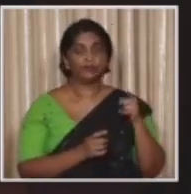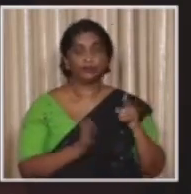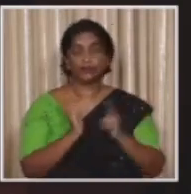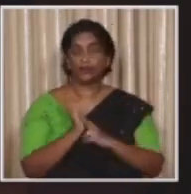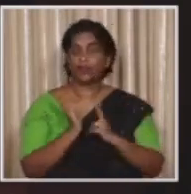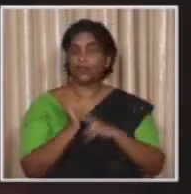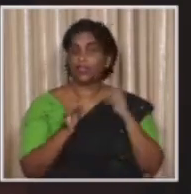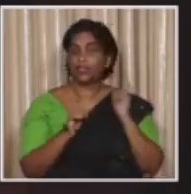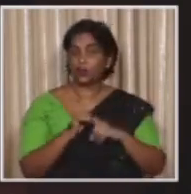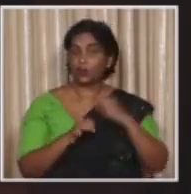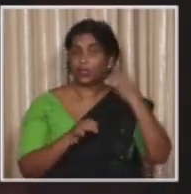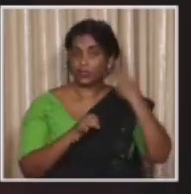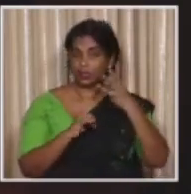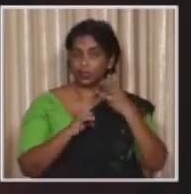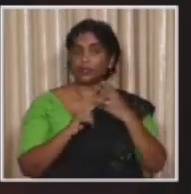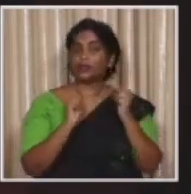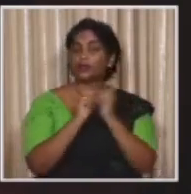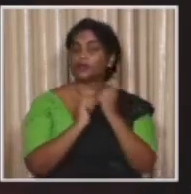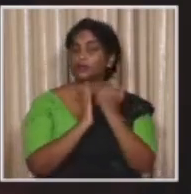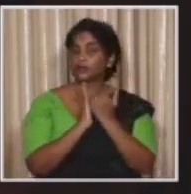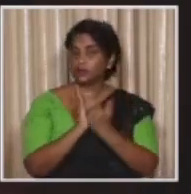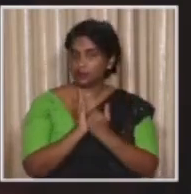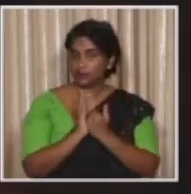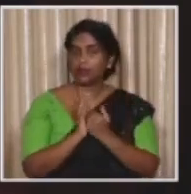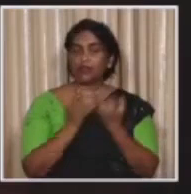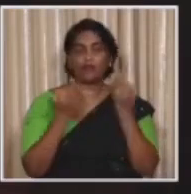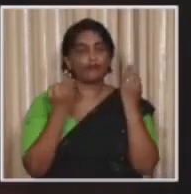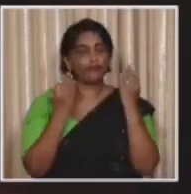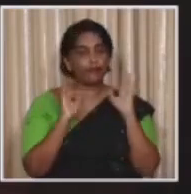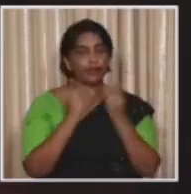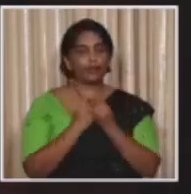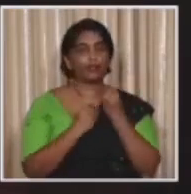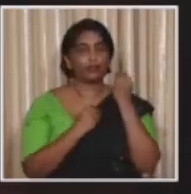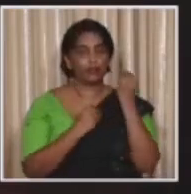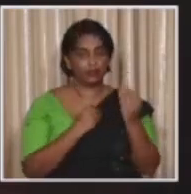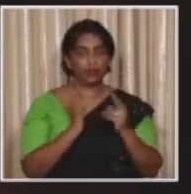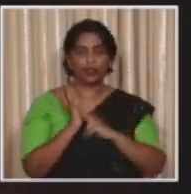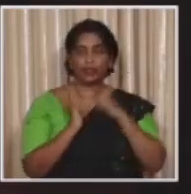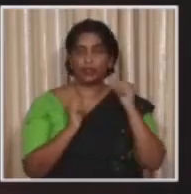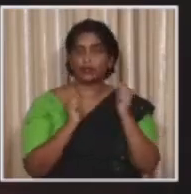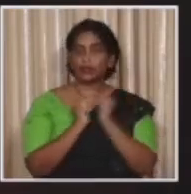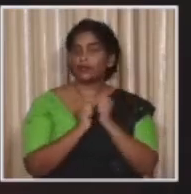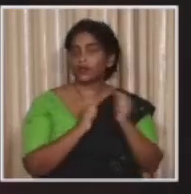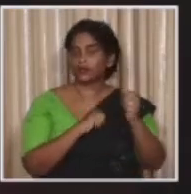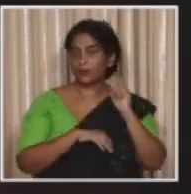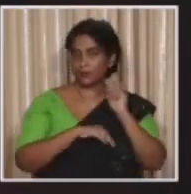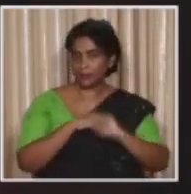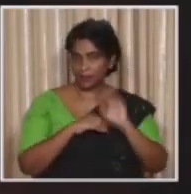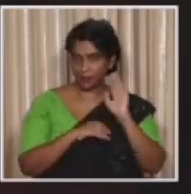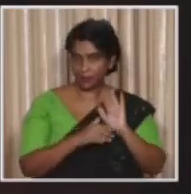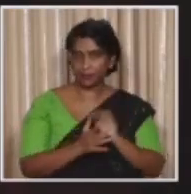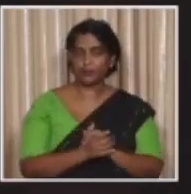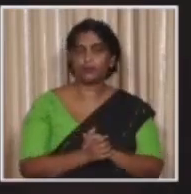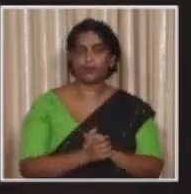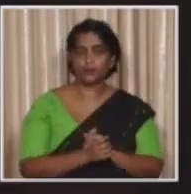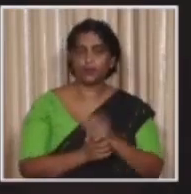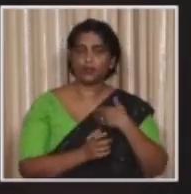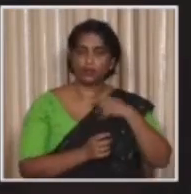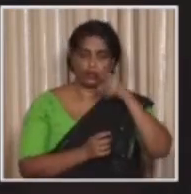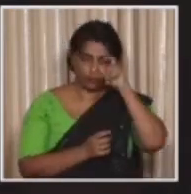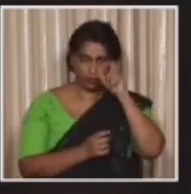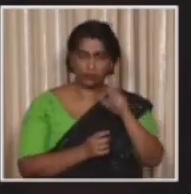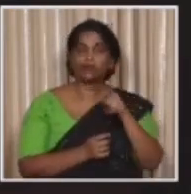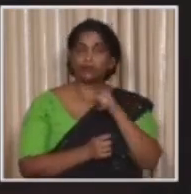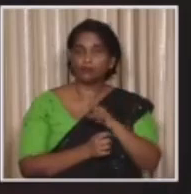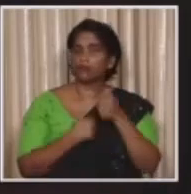NVQ level 3 එකේ වැඩසටහන නොමිලේ පිරිනැමීමට ජාතික වැඩසටහන ක්‍රියාත්මක කරා අපි දකිනවා